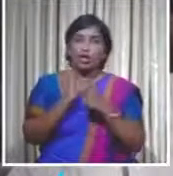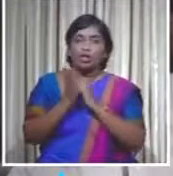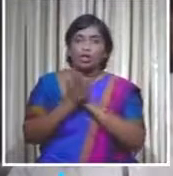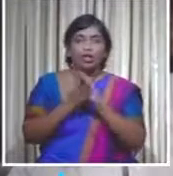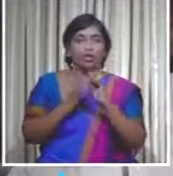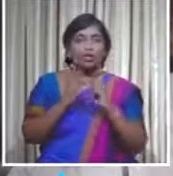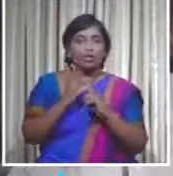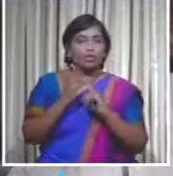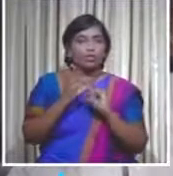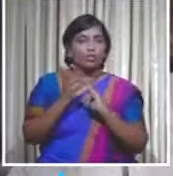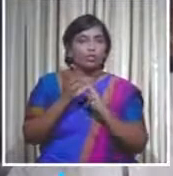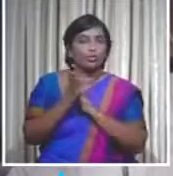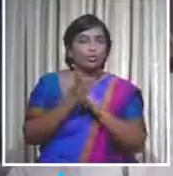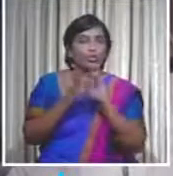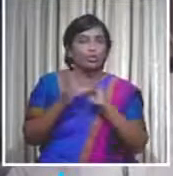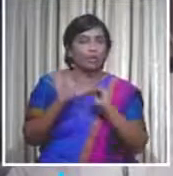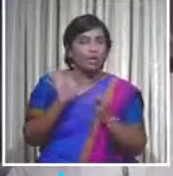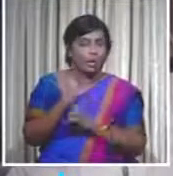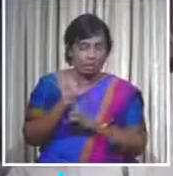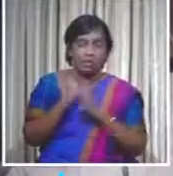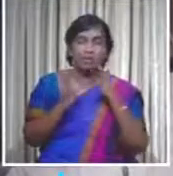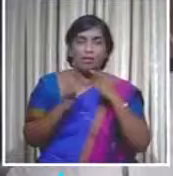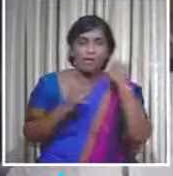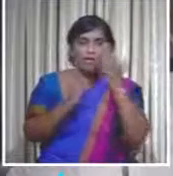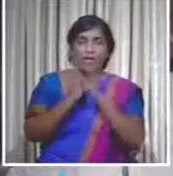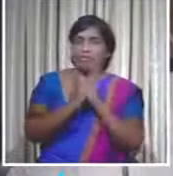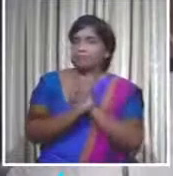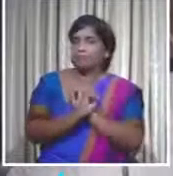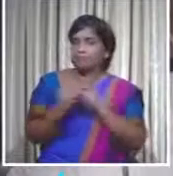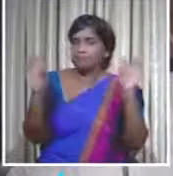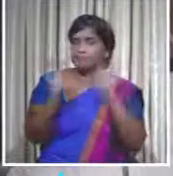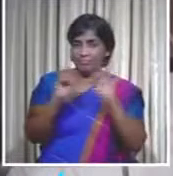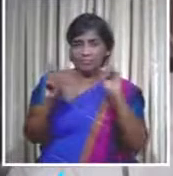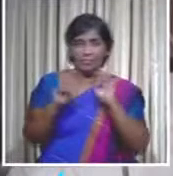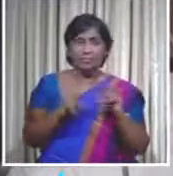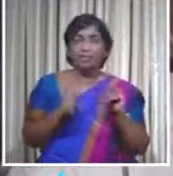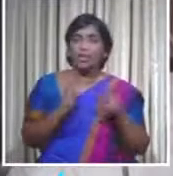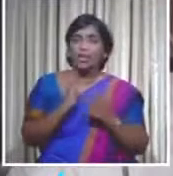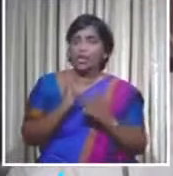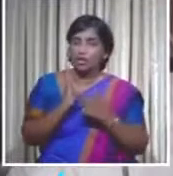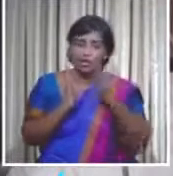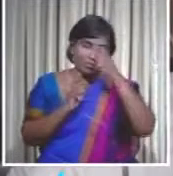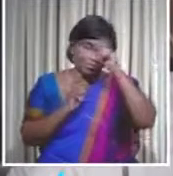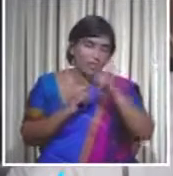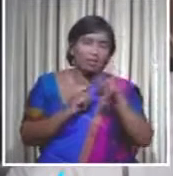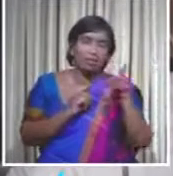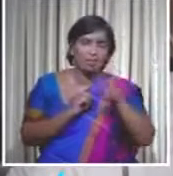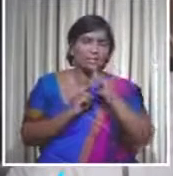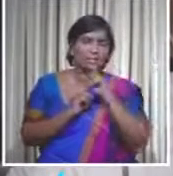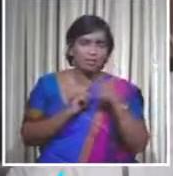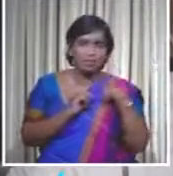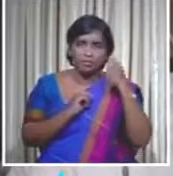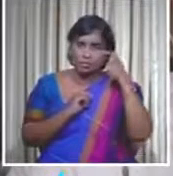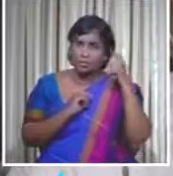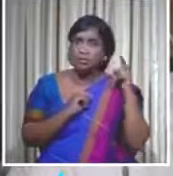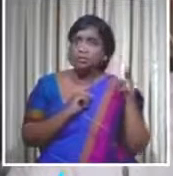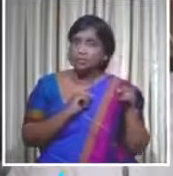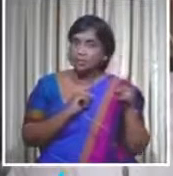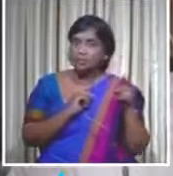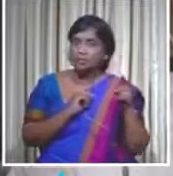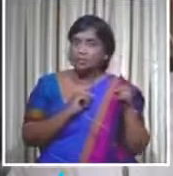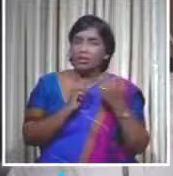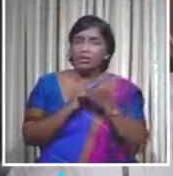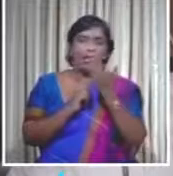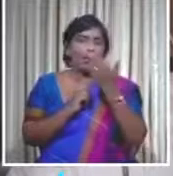ගුණවර්ධන මහත්මයා අද සමාජ මාධ්‍ය හරහා විශාල හෙළිදරව්වක් කළා. තුෂාන් ගුණවර්ධන මහත්මයා අපි දන්නවා එතුමාව එතනින් යන්න